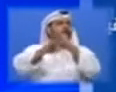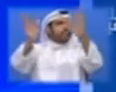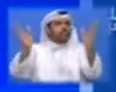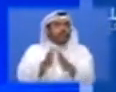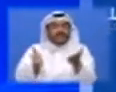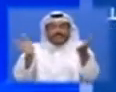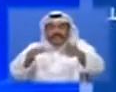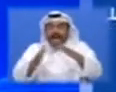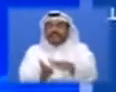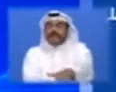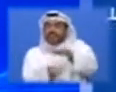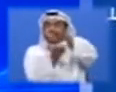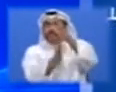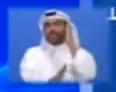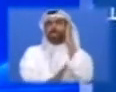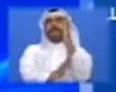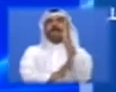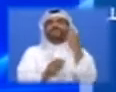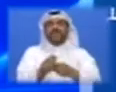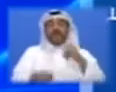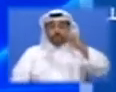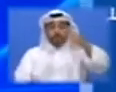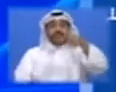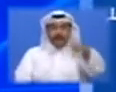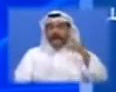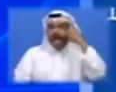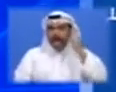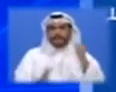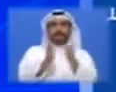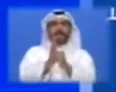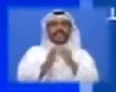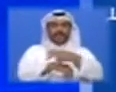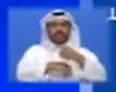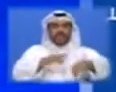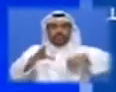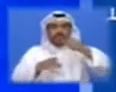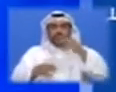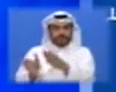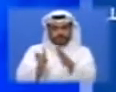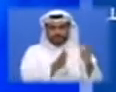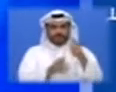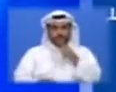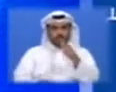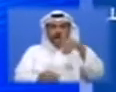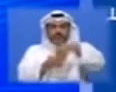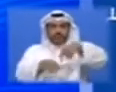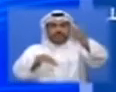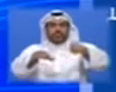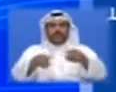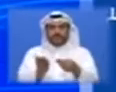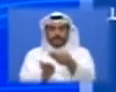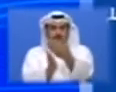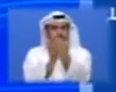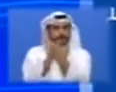المتزايده للطلب الاسباني للمواطنين ثم بحث المجلس شؤون مجلس الامه واطلع بهذا الصدد على الموضوعات